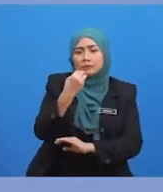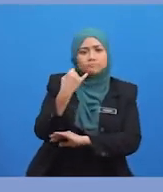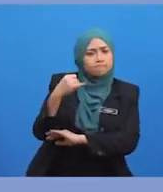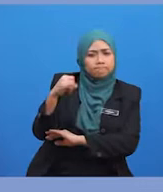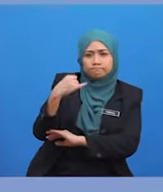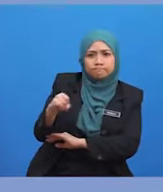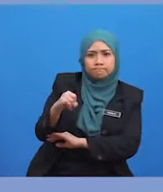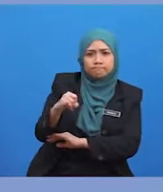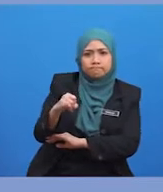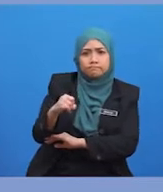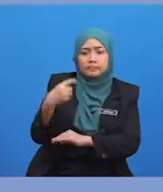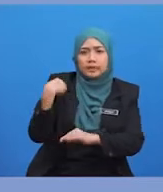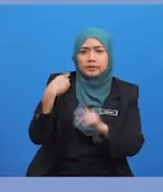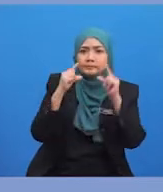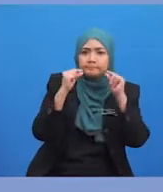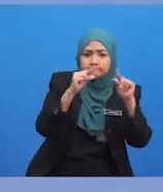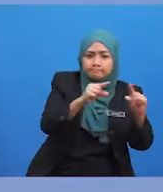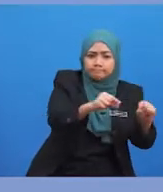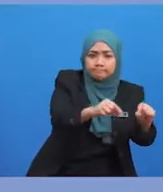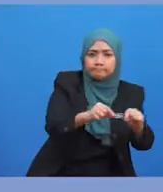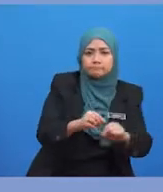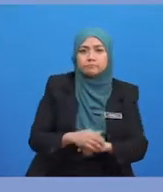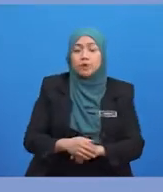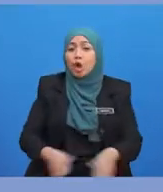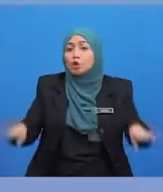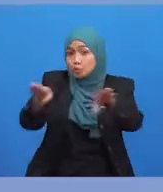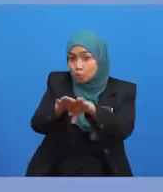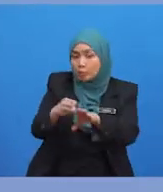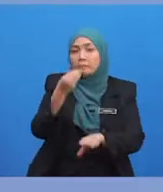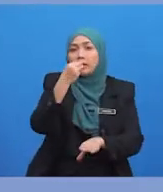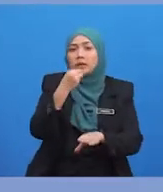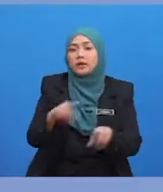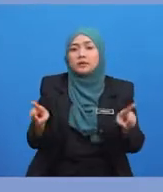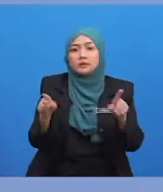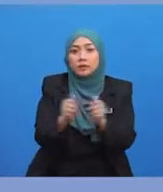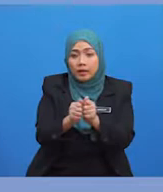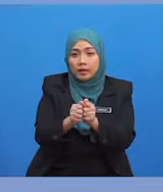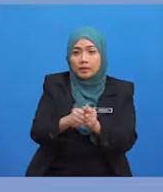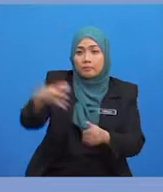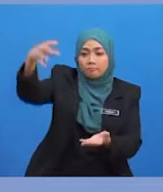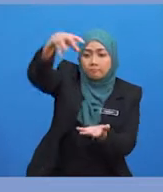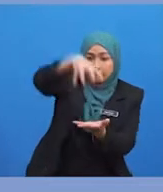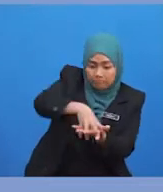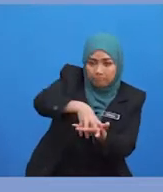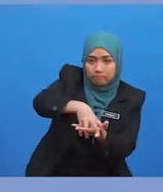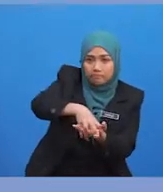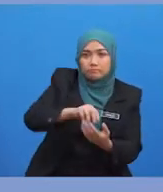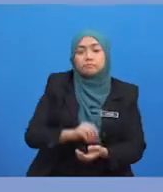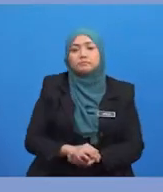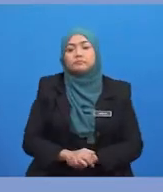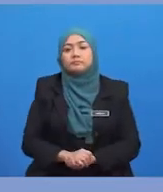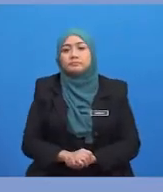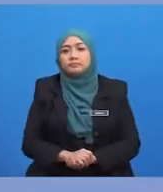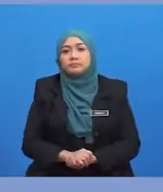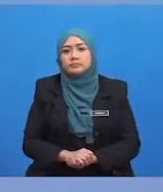dihinggapi lalat. Tutup makanan dengan penutup yang sesuai seperti tudung saji.